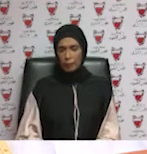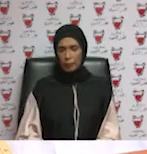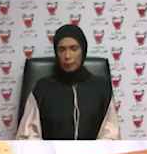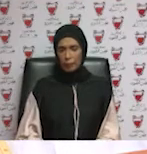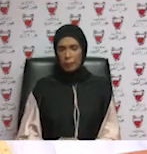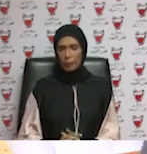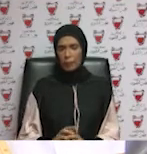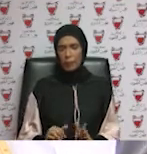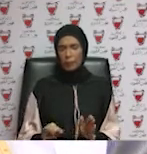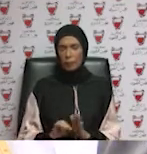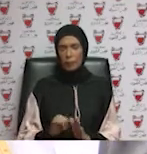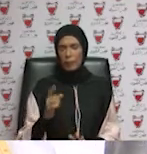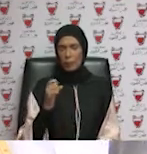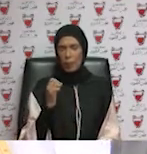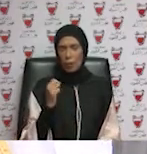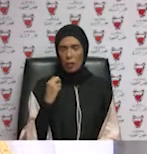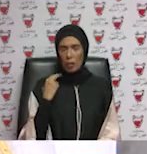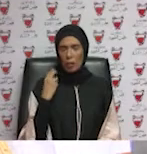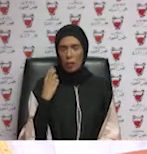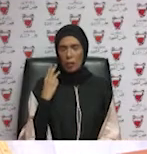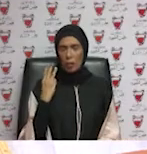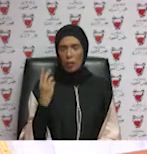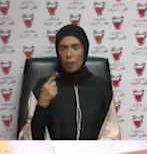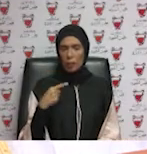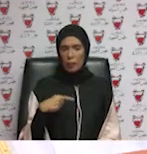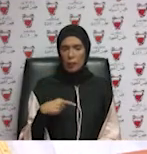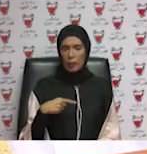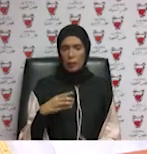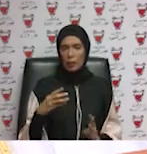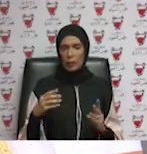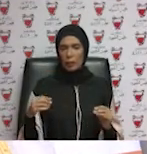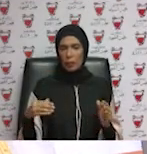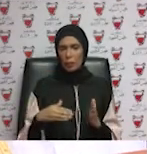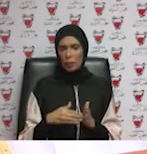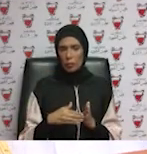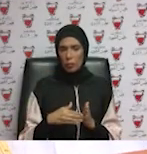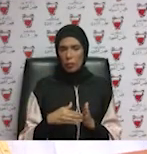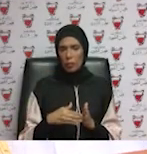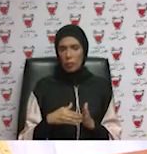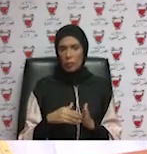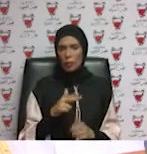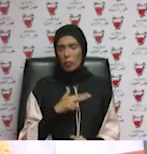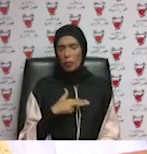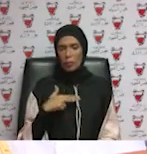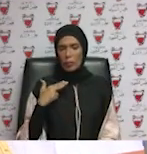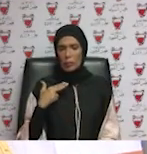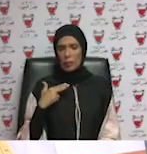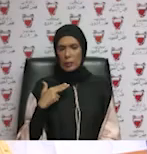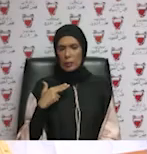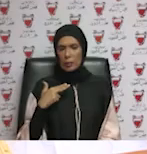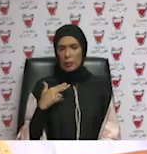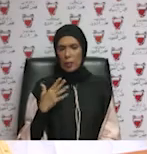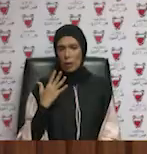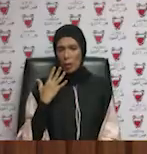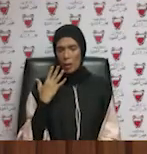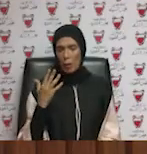مادة 113 دستورياً تقدم الحسابات الختامية إلى السلطة التشريعية في خلال الخمسة